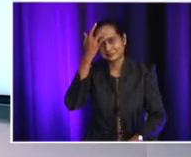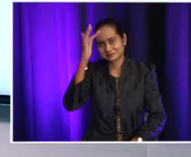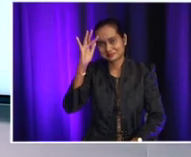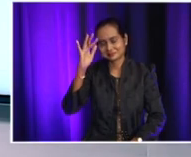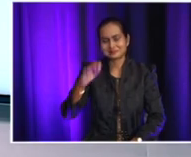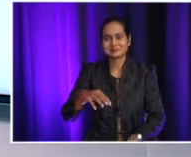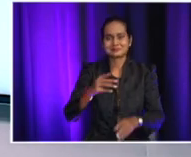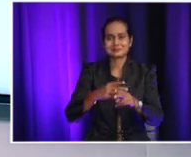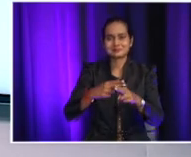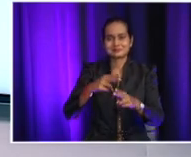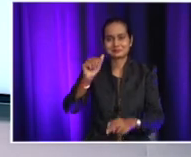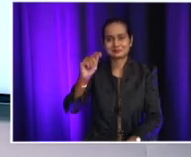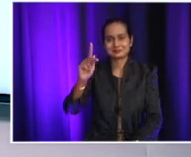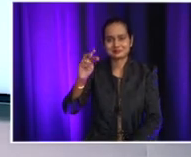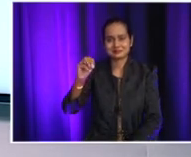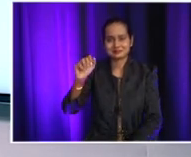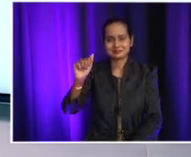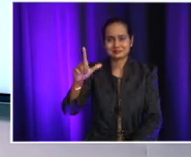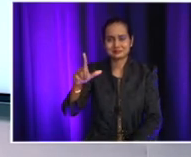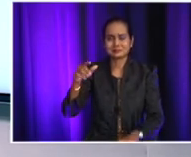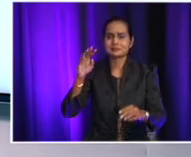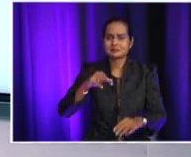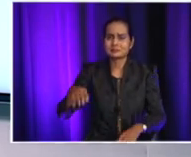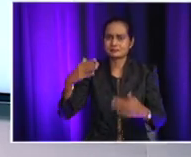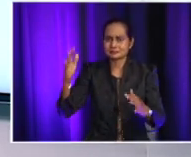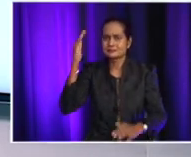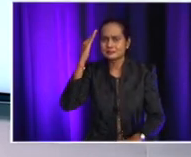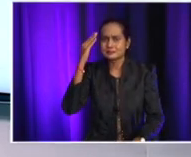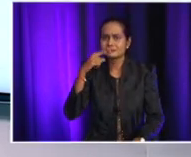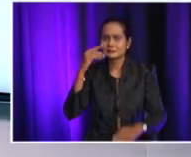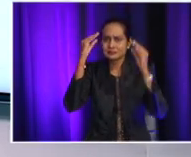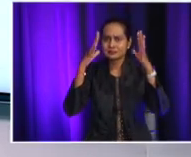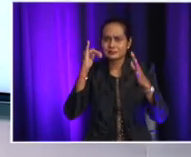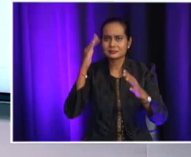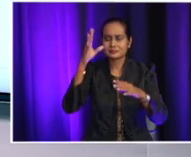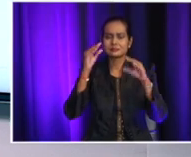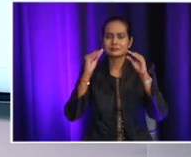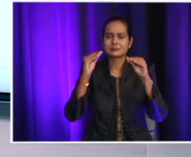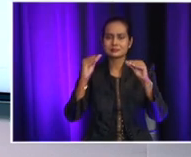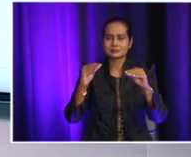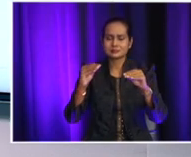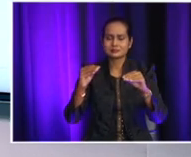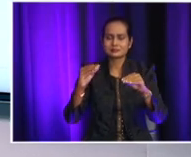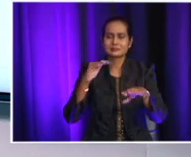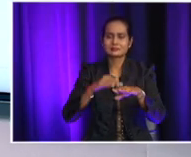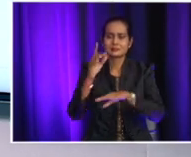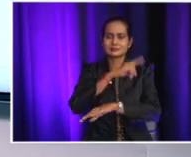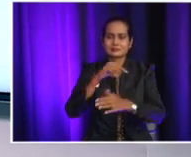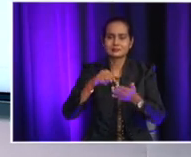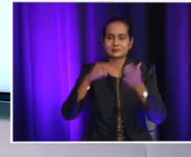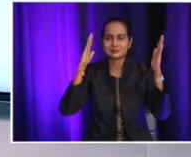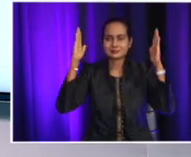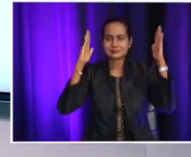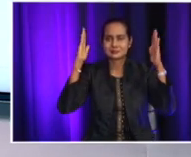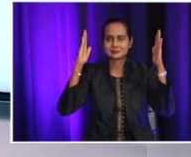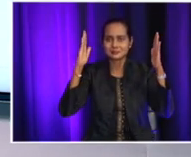pasti murid-muri dah tau dah kan Siapakah guru yang akan mengajak kita semua bagi mata pelajaran bahasa Melayu Inilah